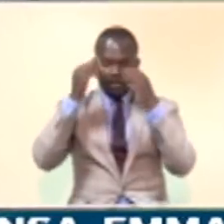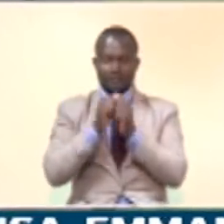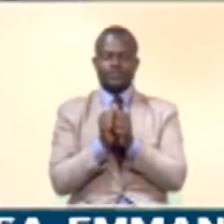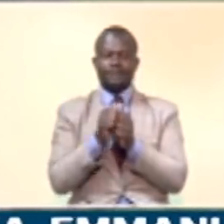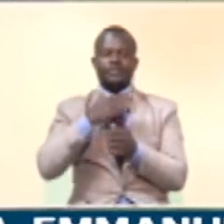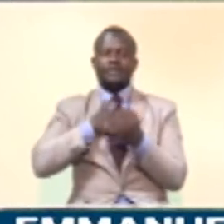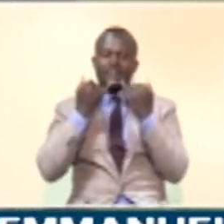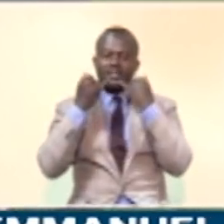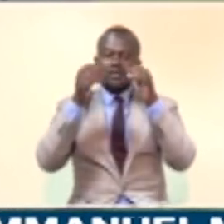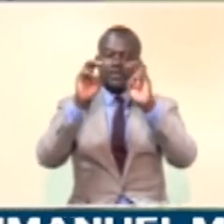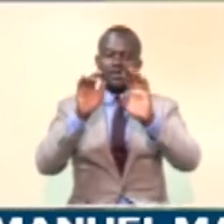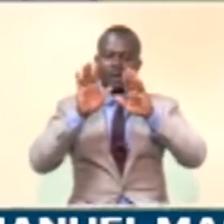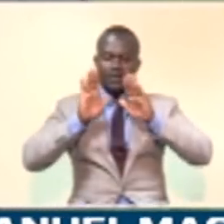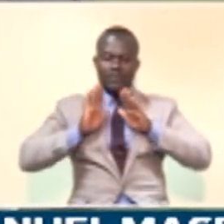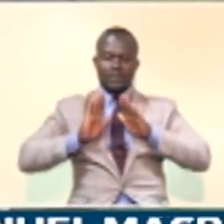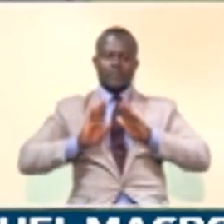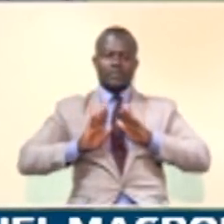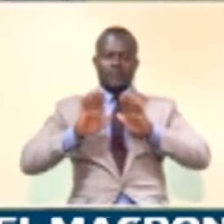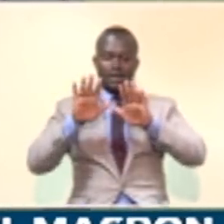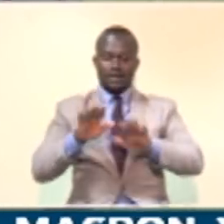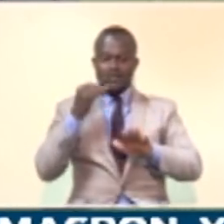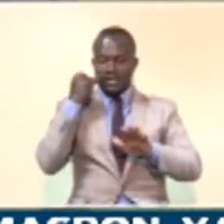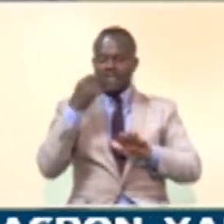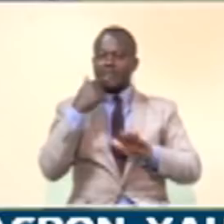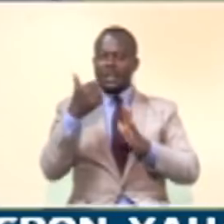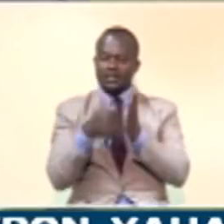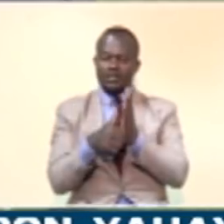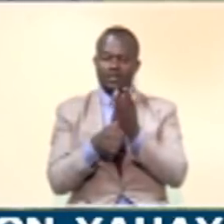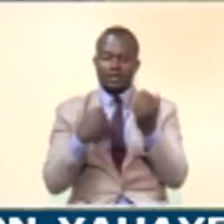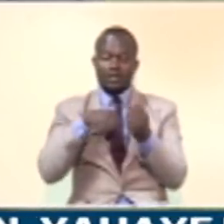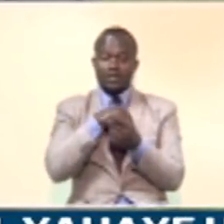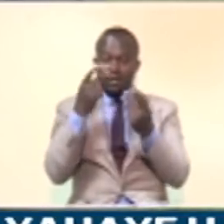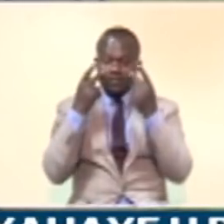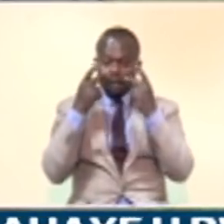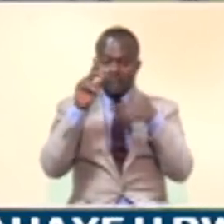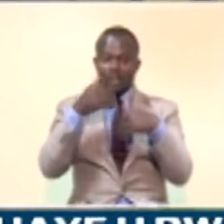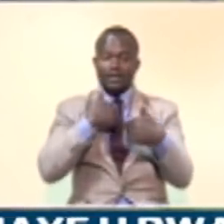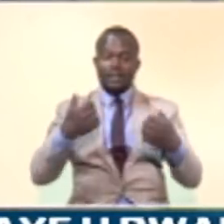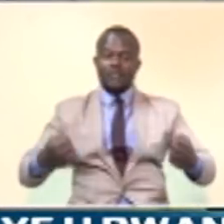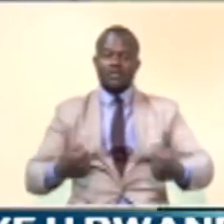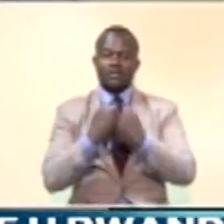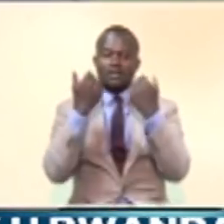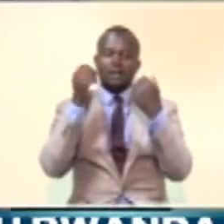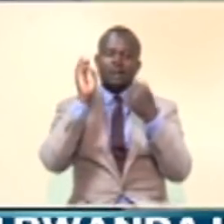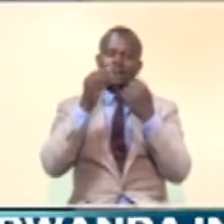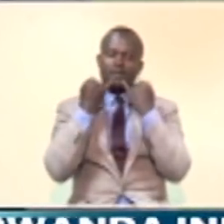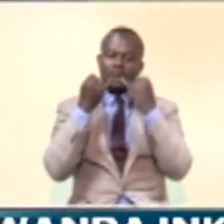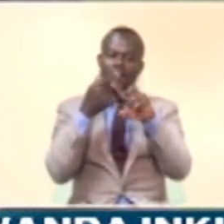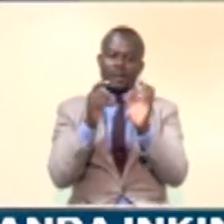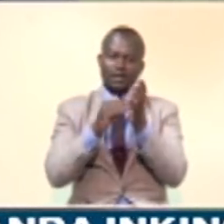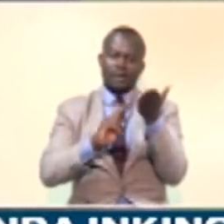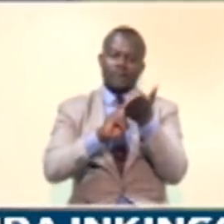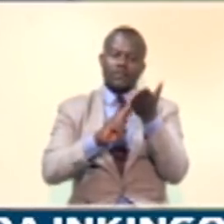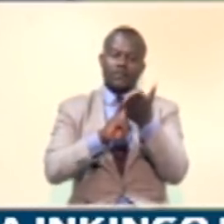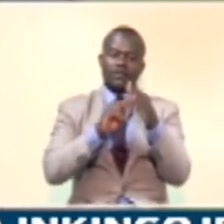ngo nibatuze niba hari ikibazo tubona cyabageraho ingaruka turababwira kandi